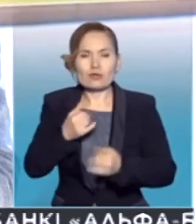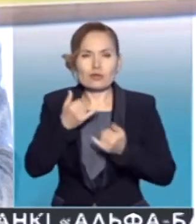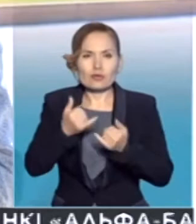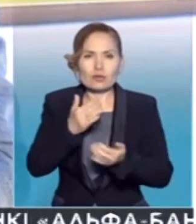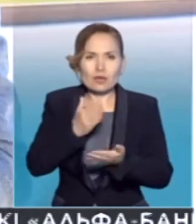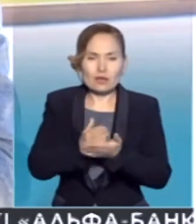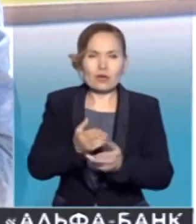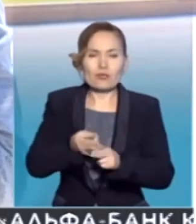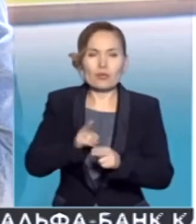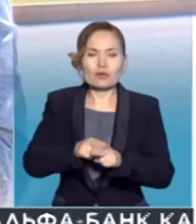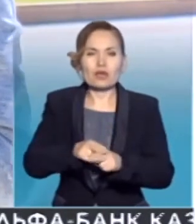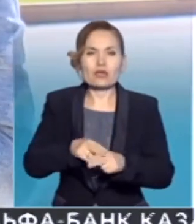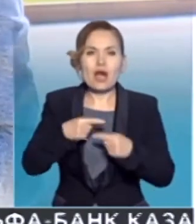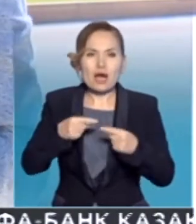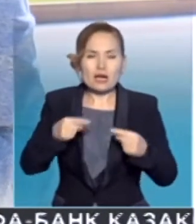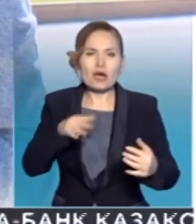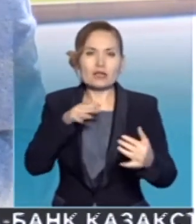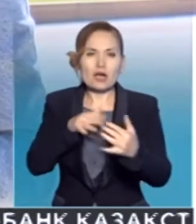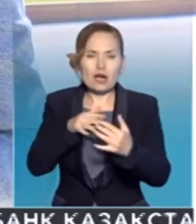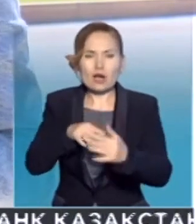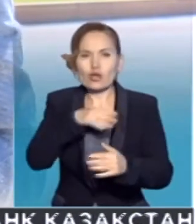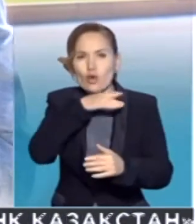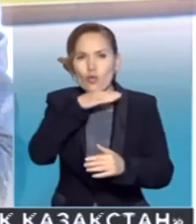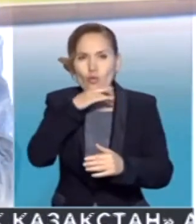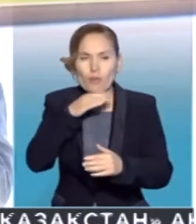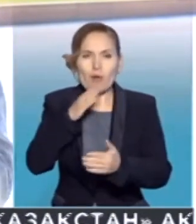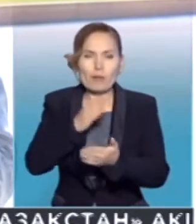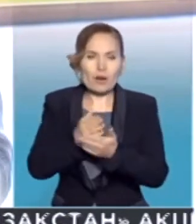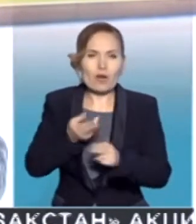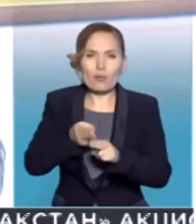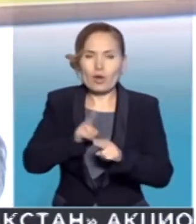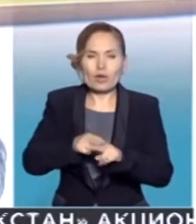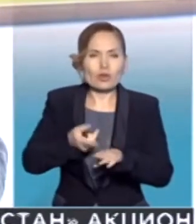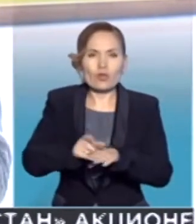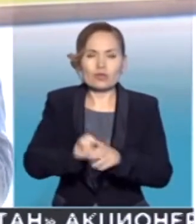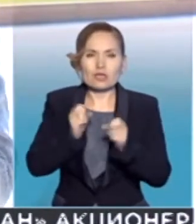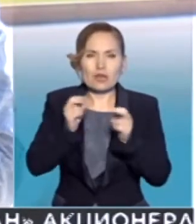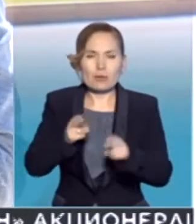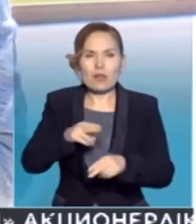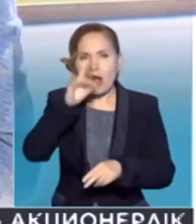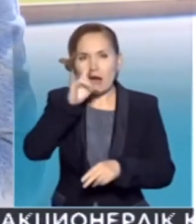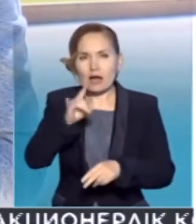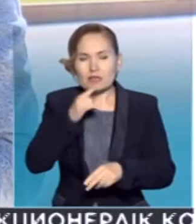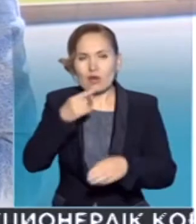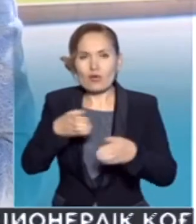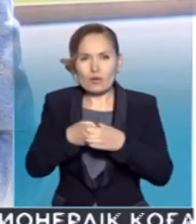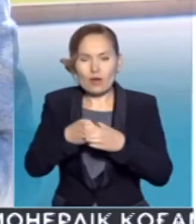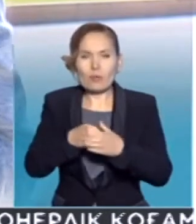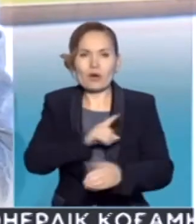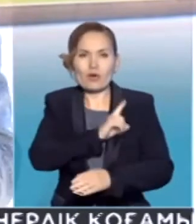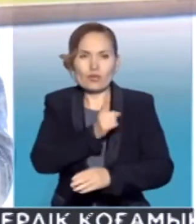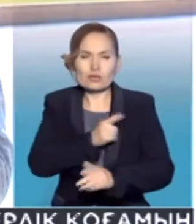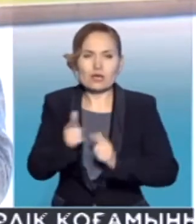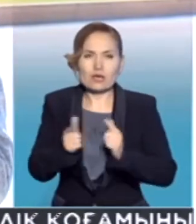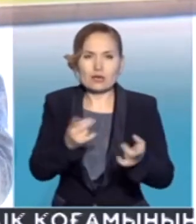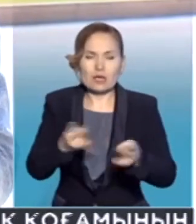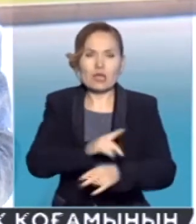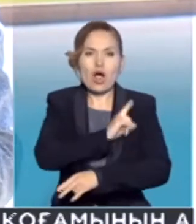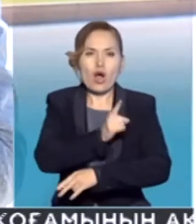айтты. Өйткені түрлі қақтығыстардың көбеюімен геосаяси тұрақсыздық қашанда сақадай сайтыруды талап етеді. Ал қуатты